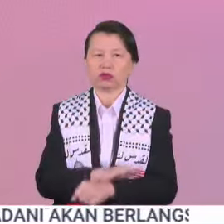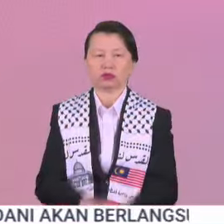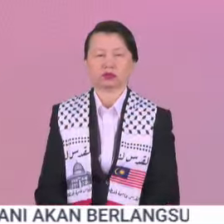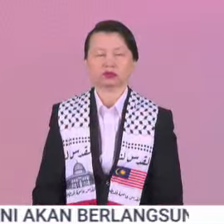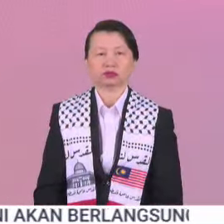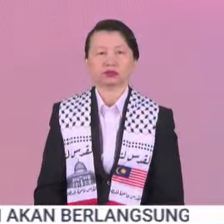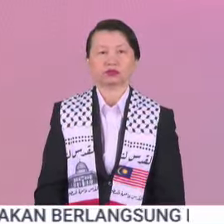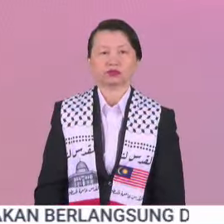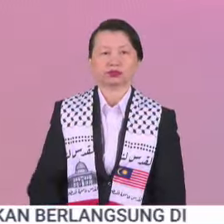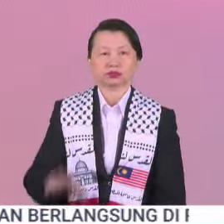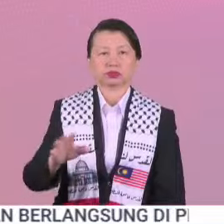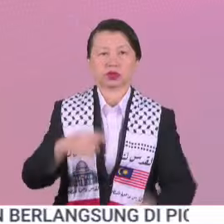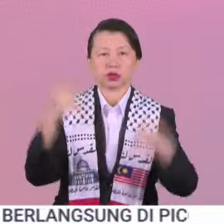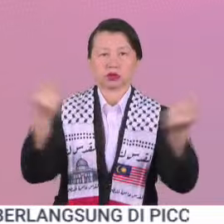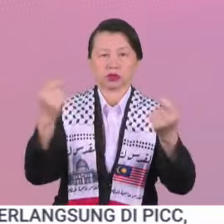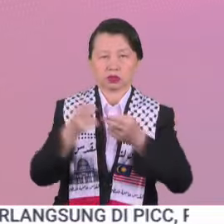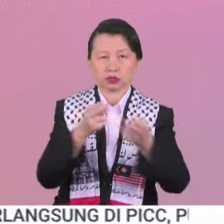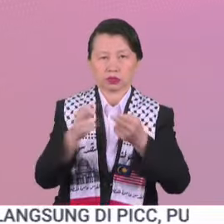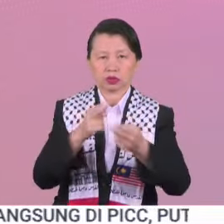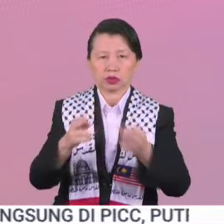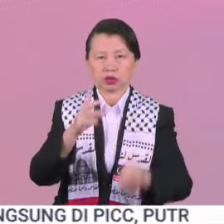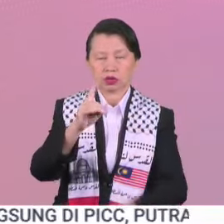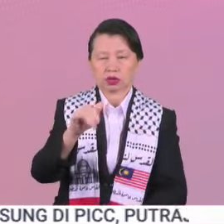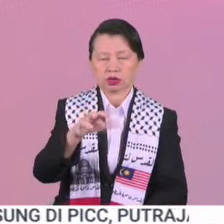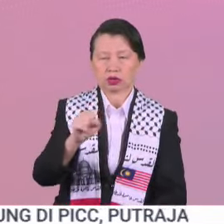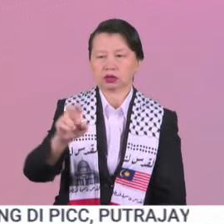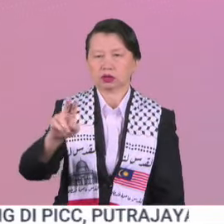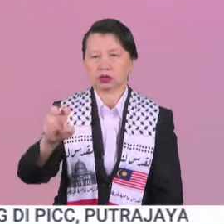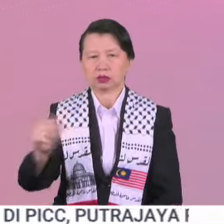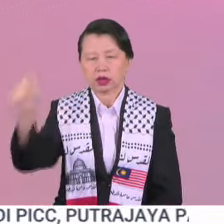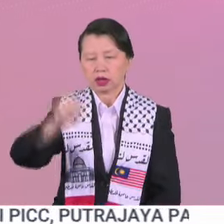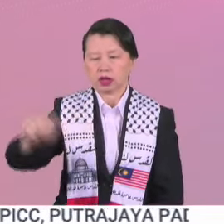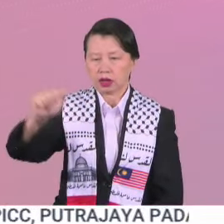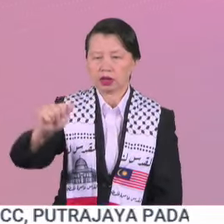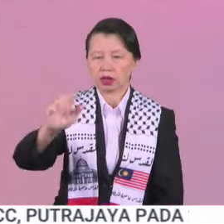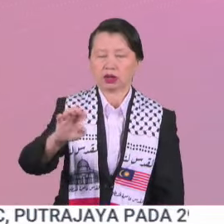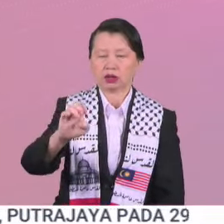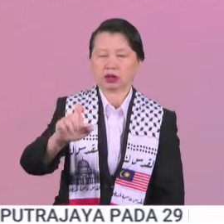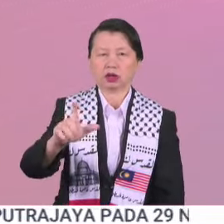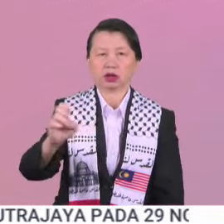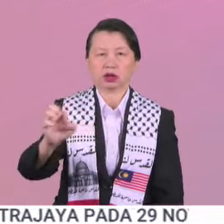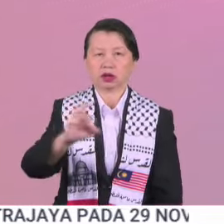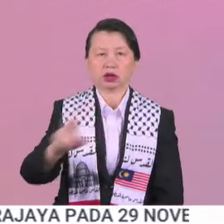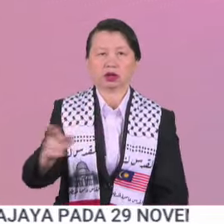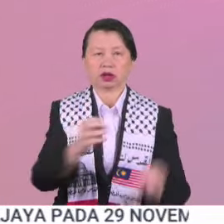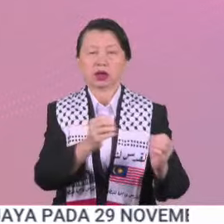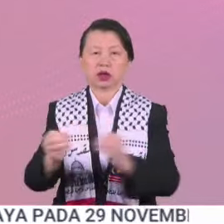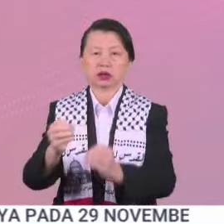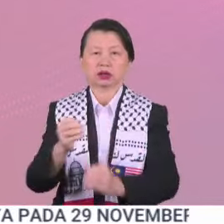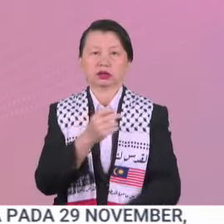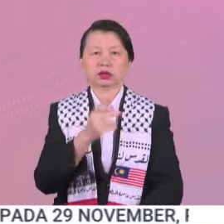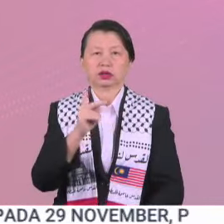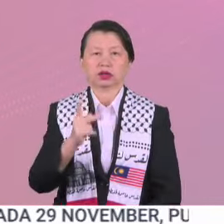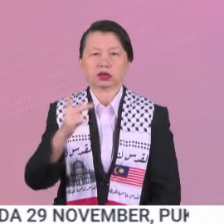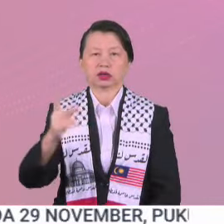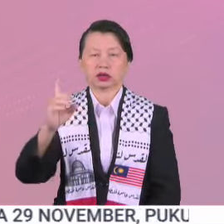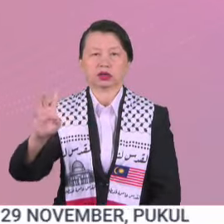Yasa festa Usahawan Desa 2023 felkra anjuran Kementerian kemajuan desa dan